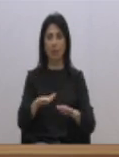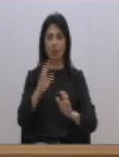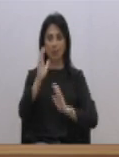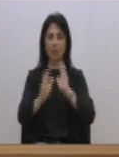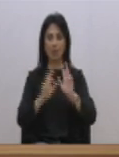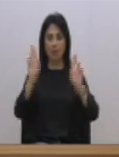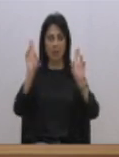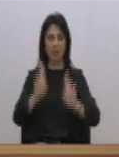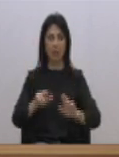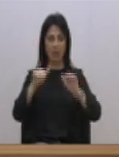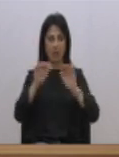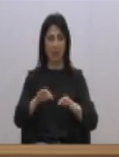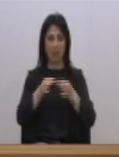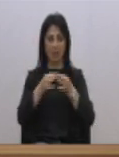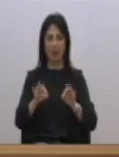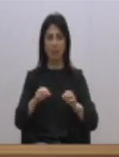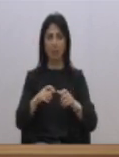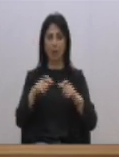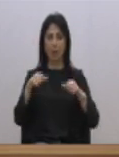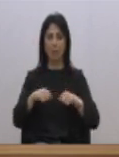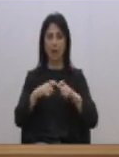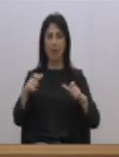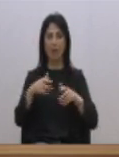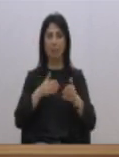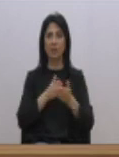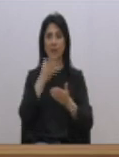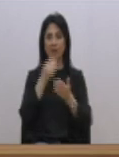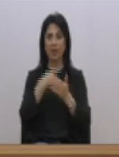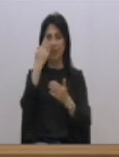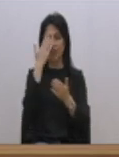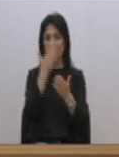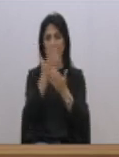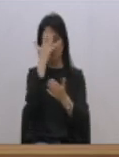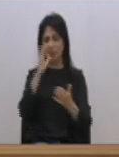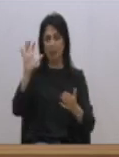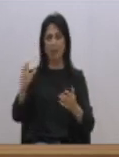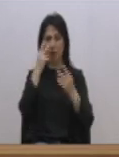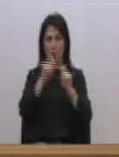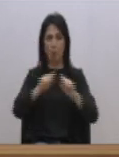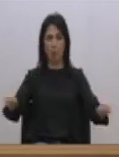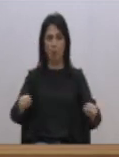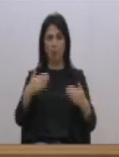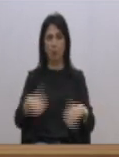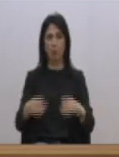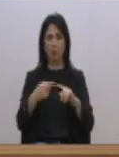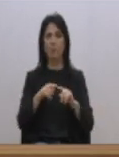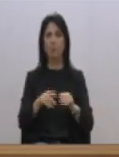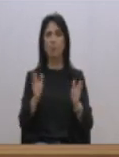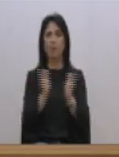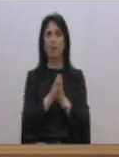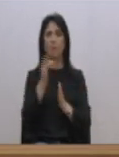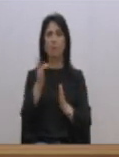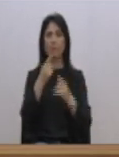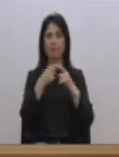și standarde, tat genili, tau ispali, mandatis, principii. Tau isahe, ce ne spolom, radicalurile opoziției s-au urmat gilema, tot câte ori